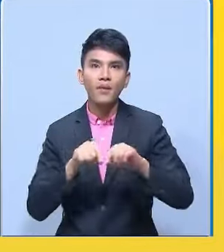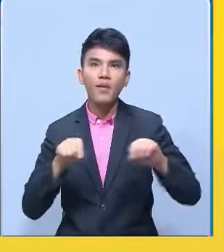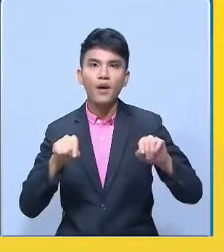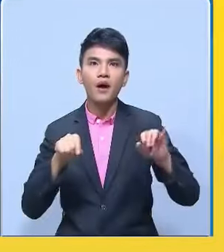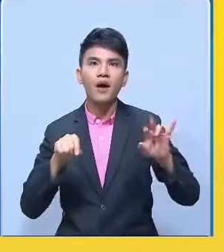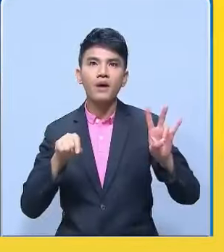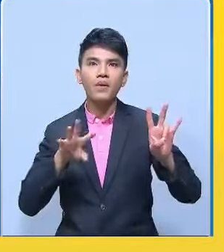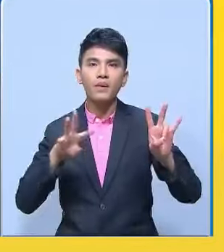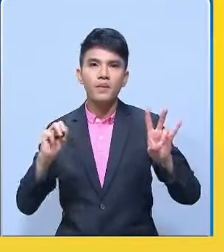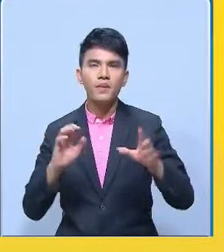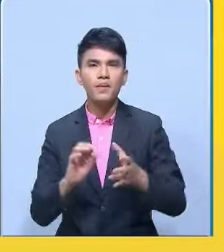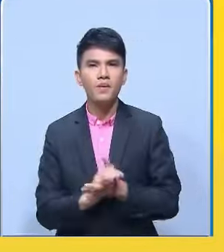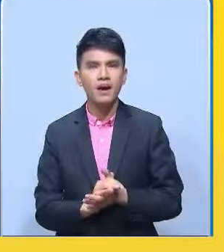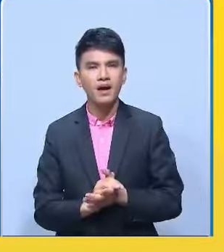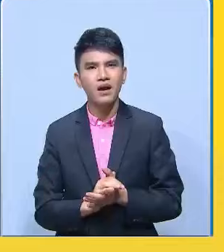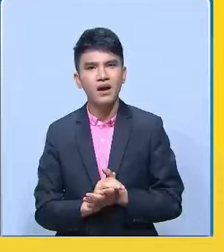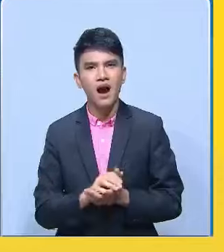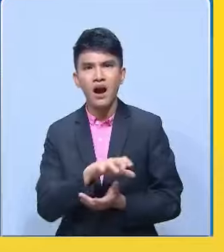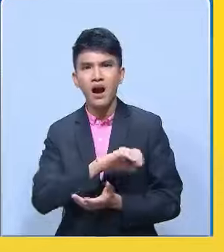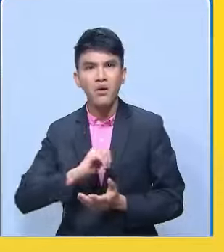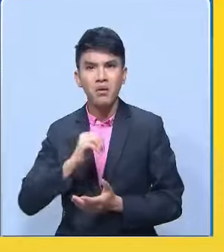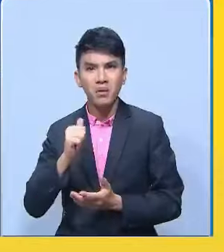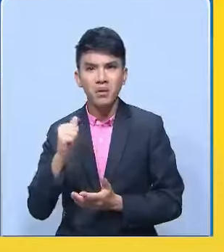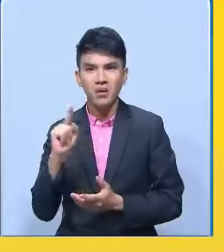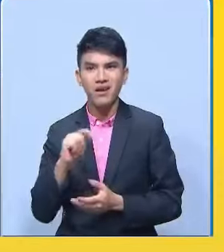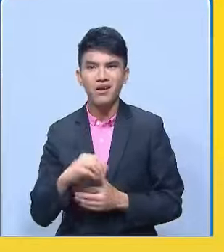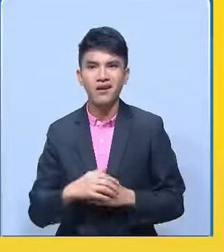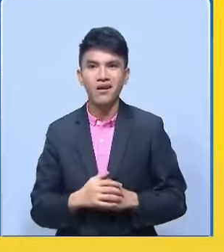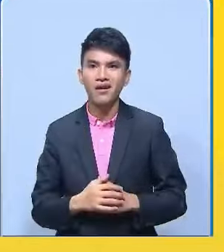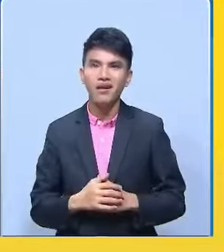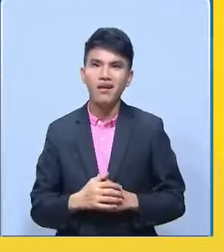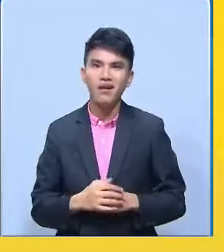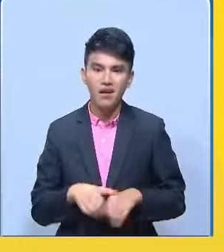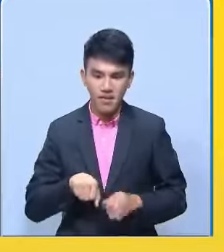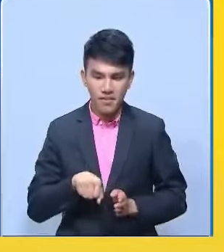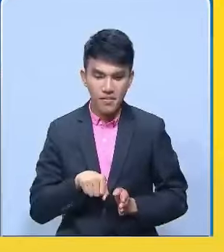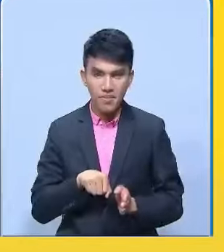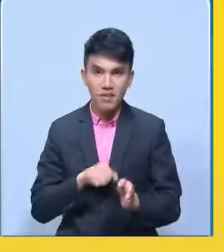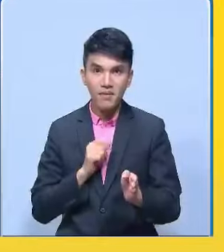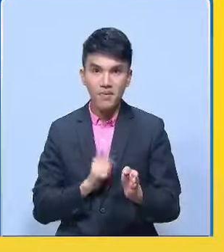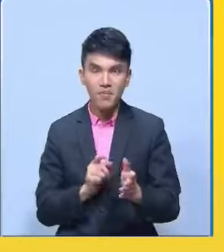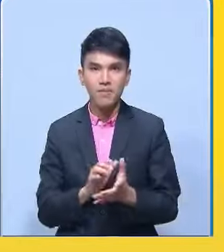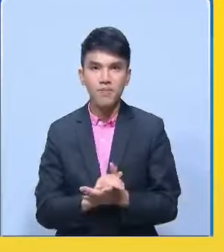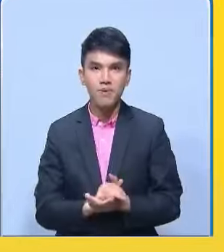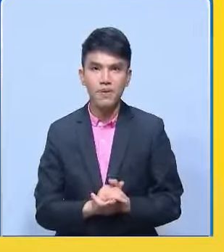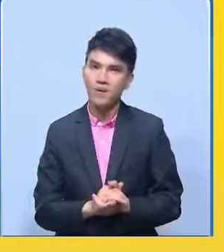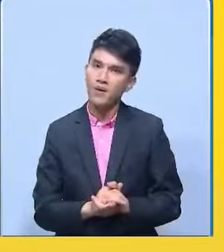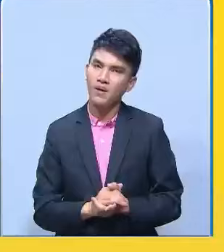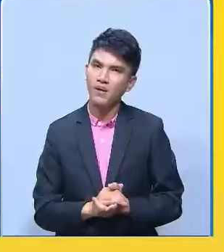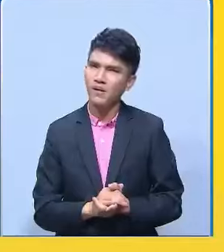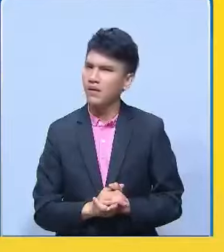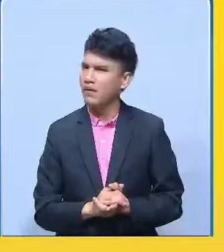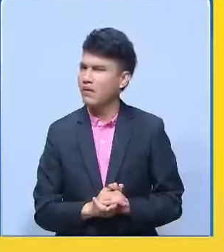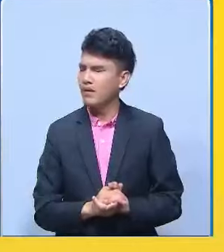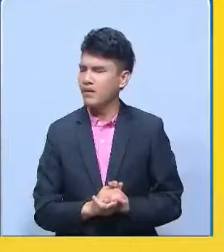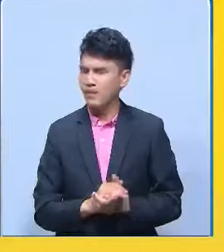โอ้ยดันทุรังเอาไปจนได้แล้วน่ะ แล้วคนร้ายมาคนเดียวขี่รถจักรยานยนต์มาด้วยบางคนฟังวิทยุอยู่เอ๊ะจินตน